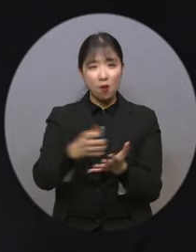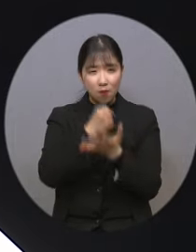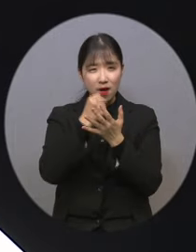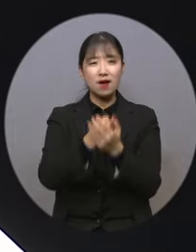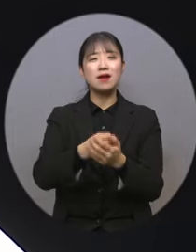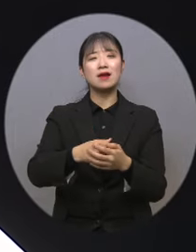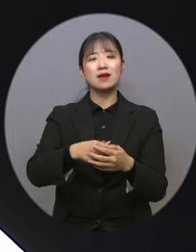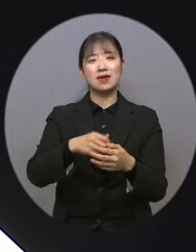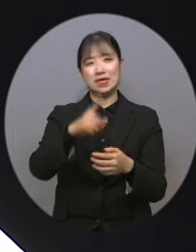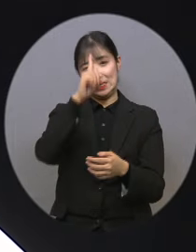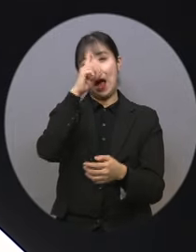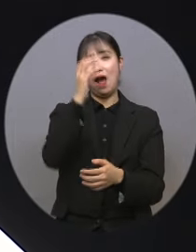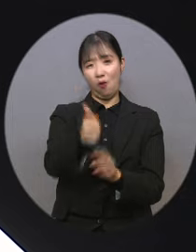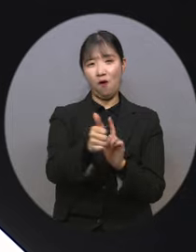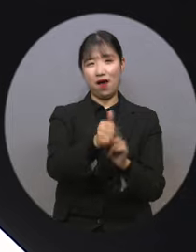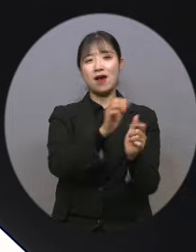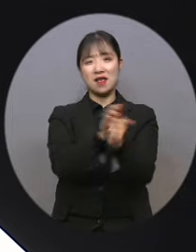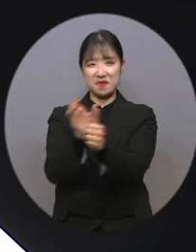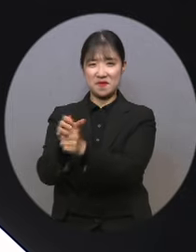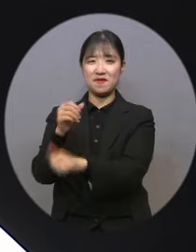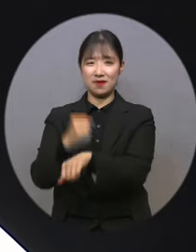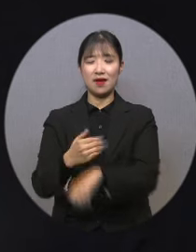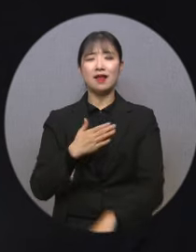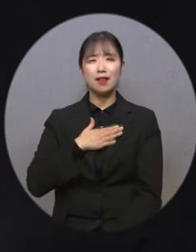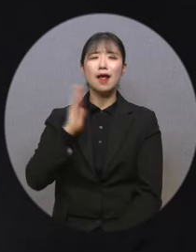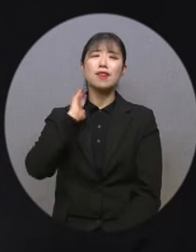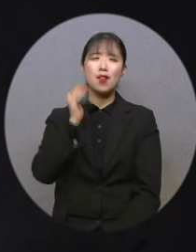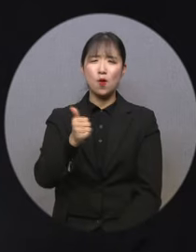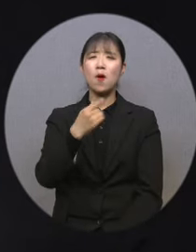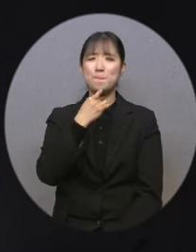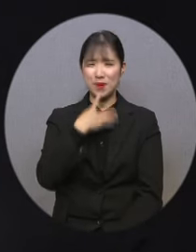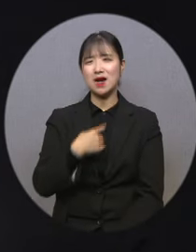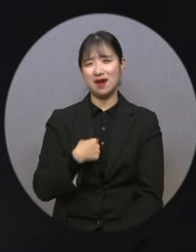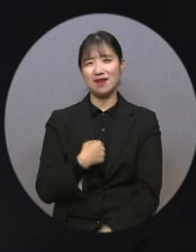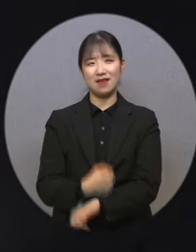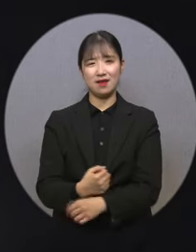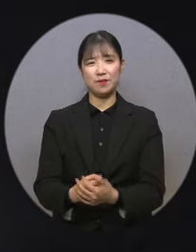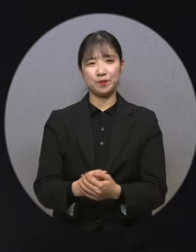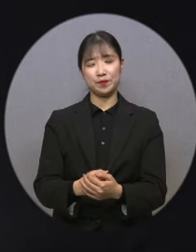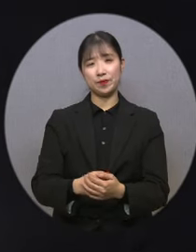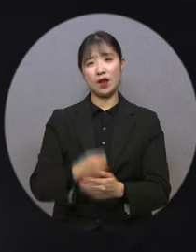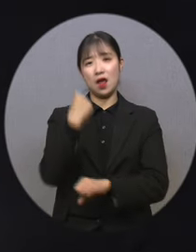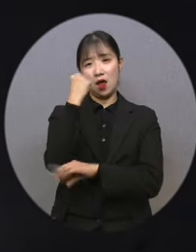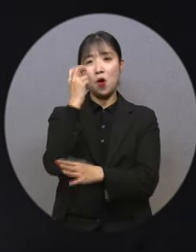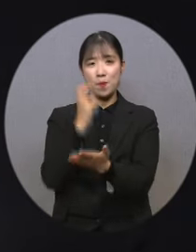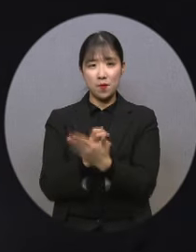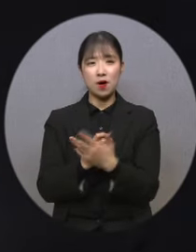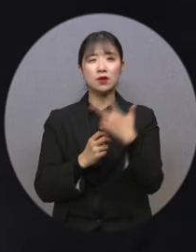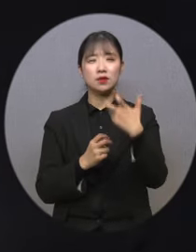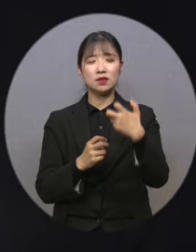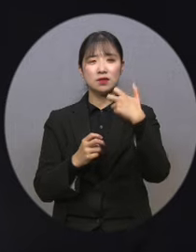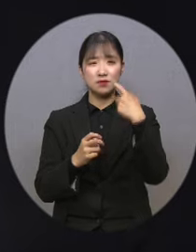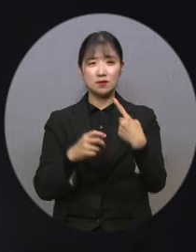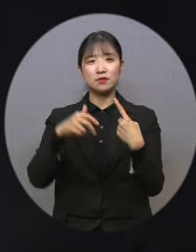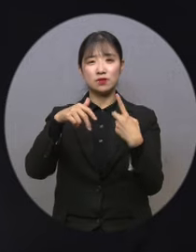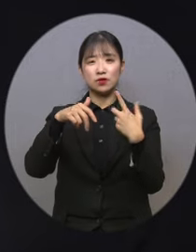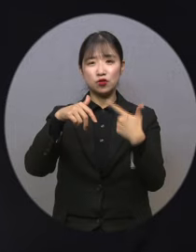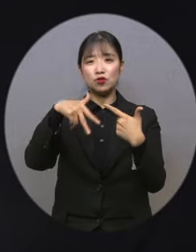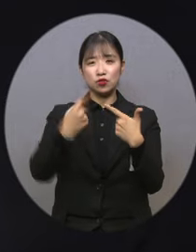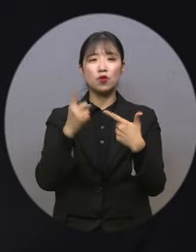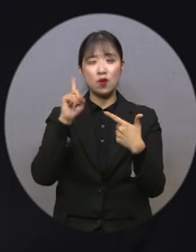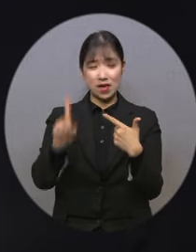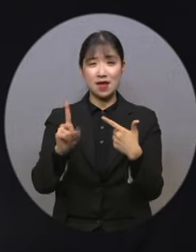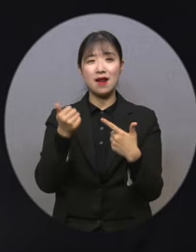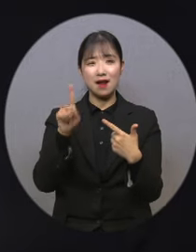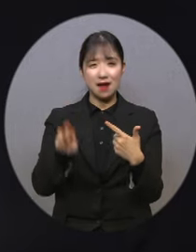만들어요 너 대통령만 하는 거지 헌법 7 16조 1항에 대통령 긴급 비상 재정 명령 끈이